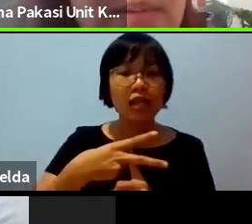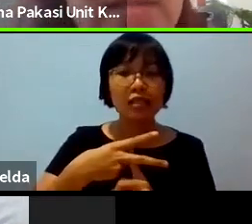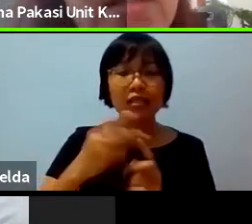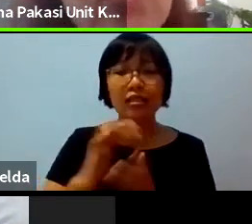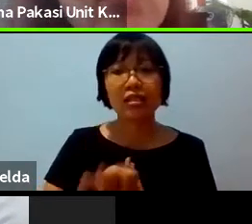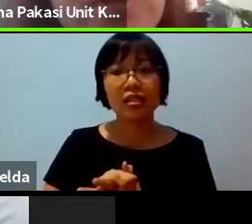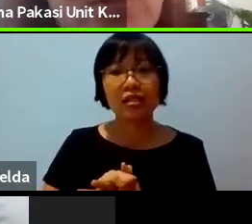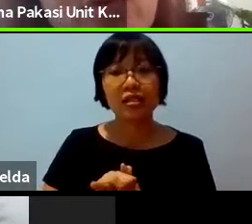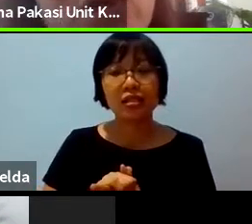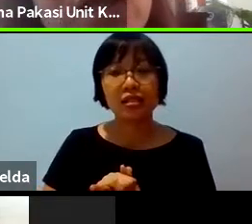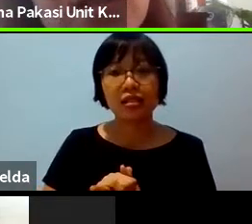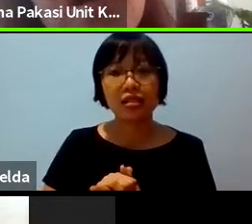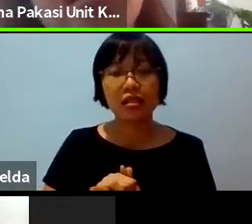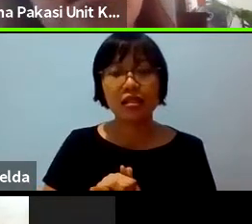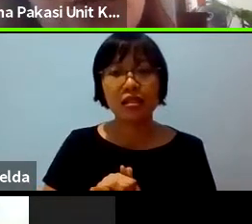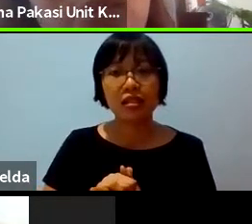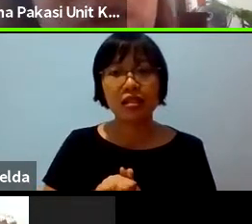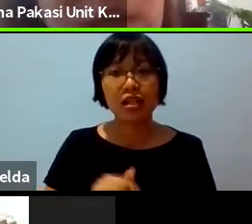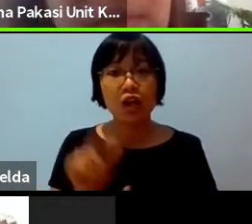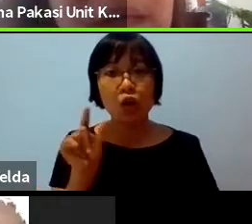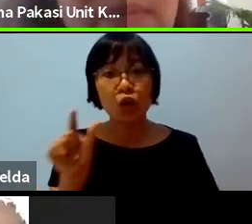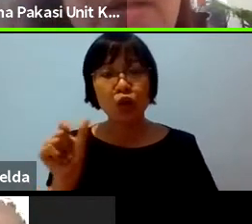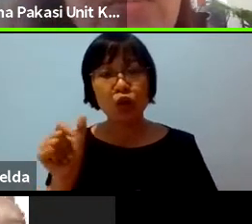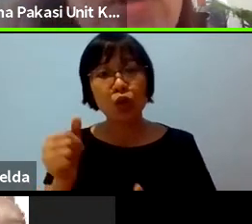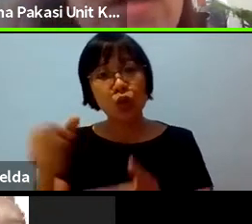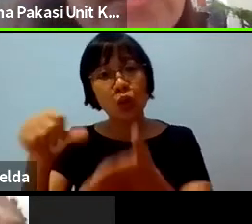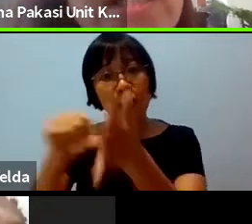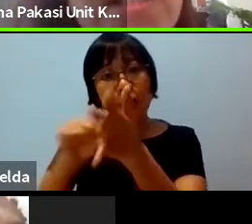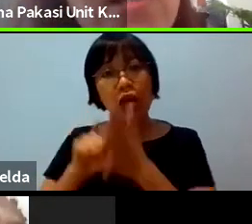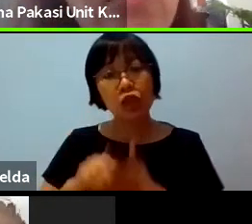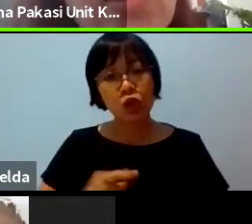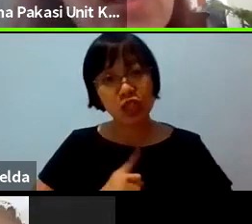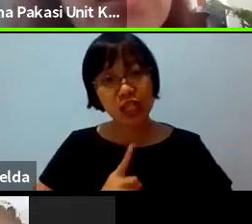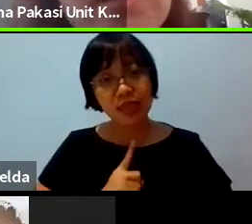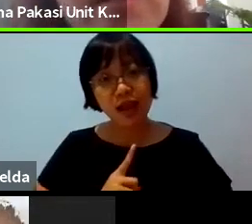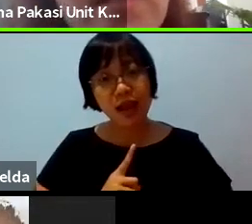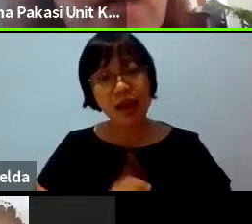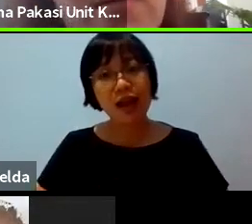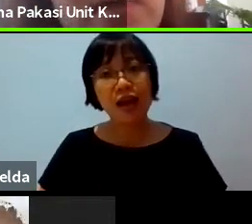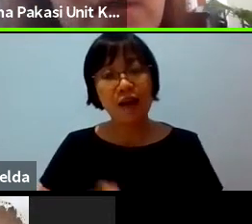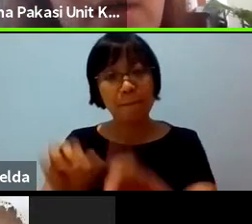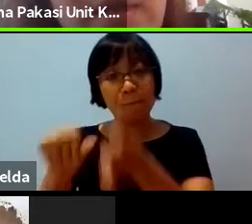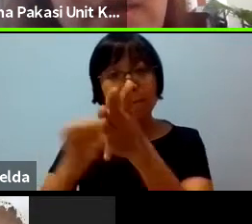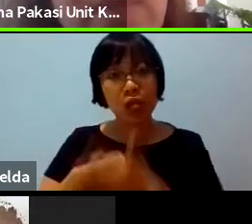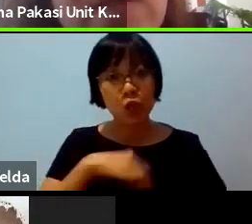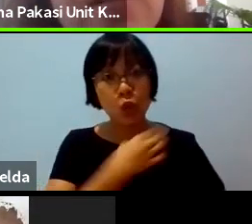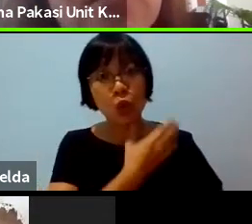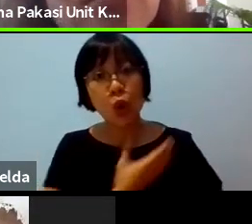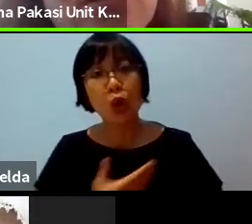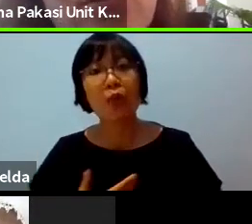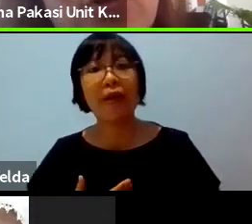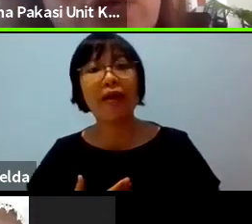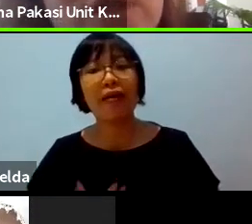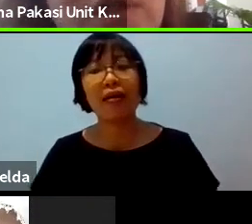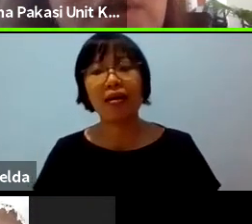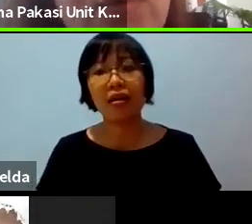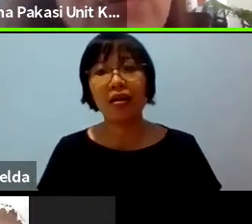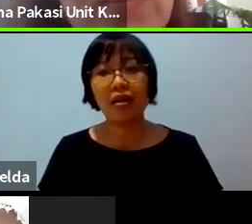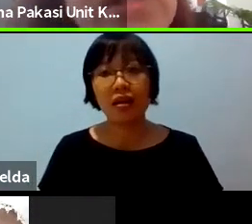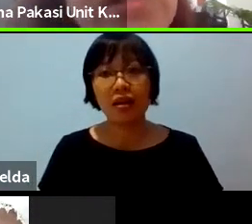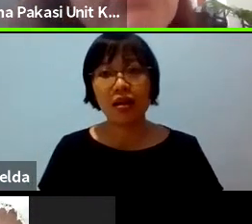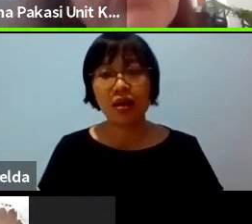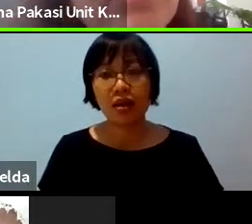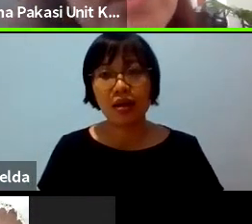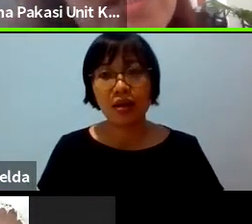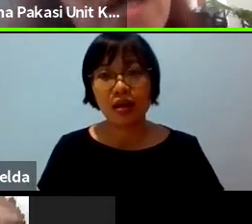bisa diajak untuk mensupport kita gitu. Kemudian bagaimana pula misalnya kalau ini ada apa namanya tokoh-tokoh